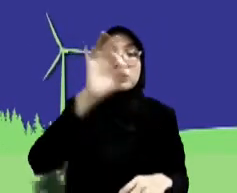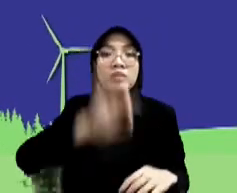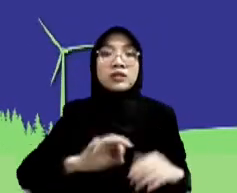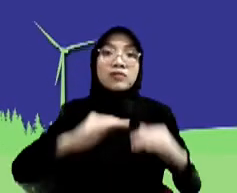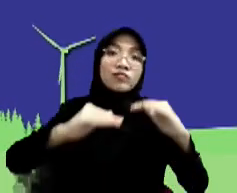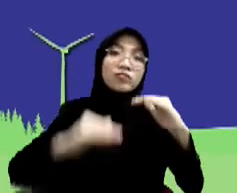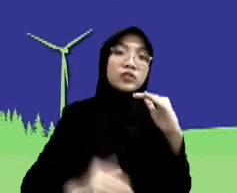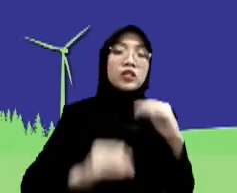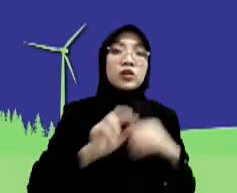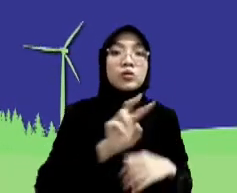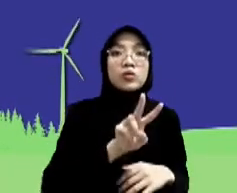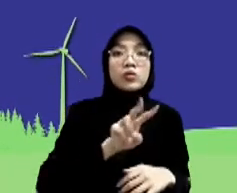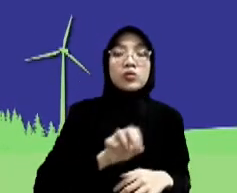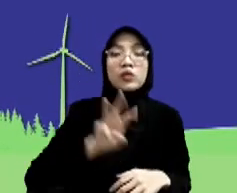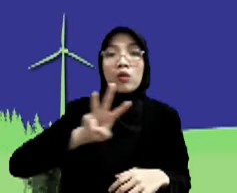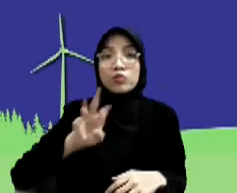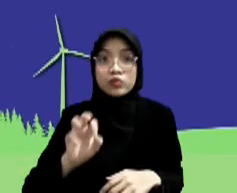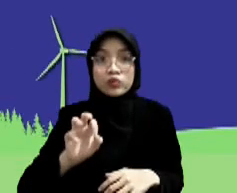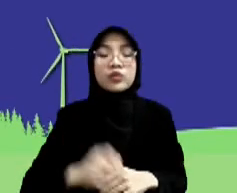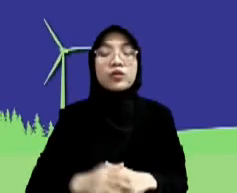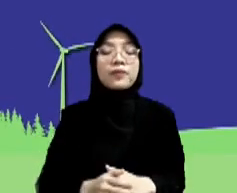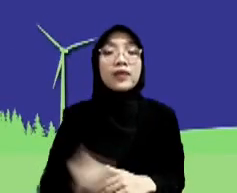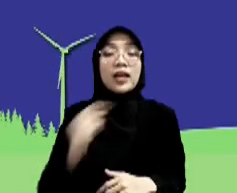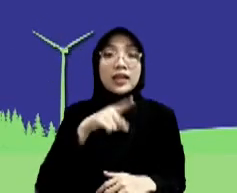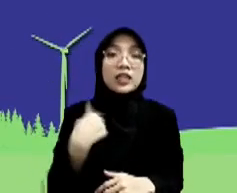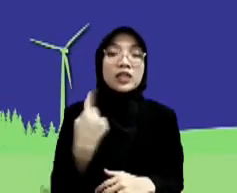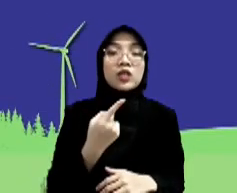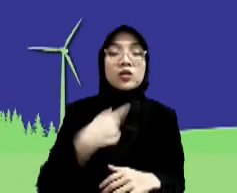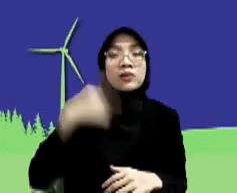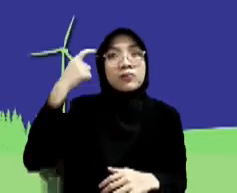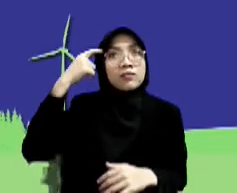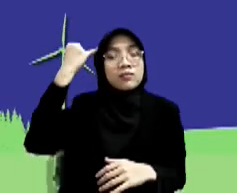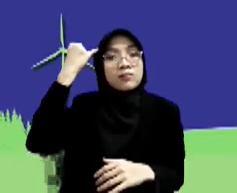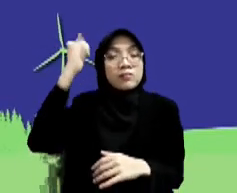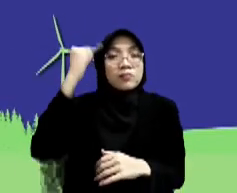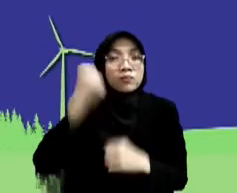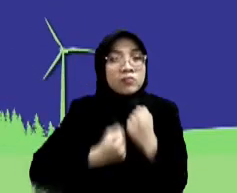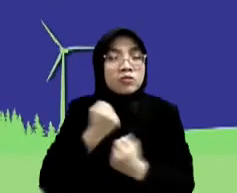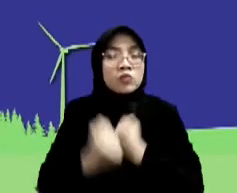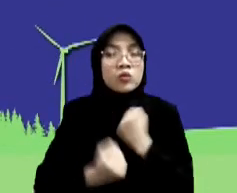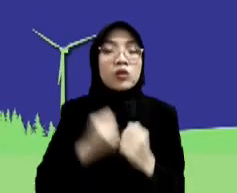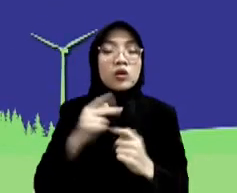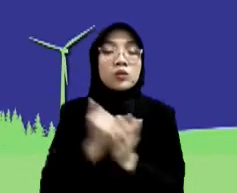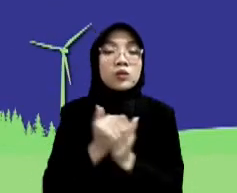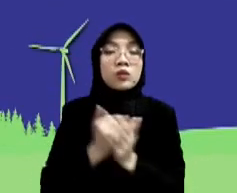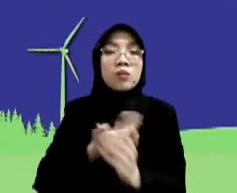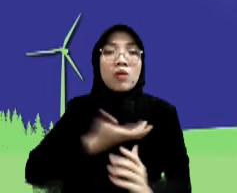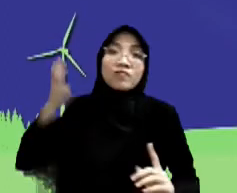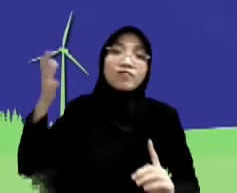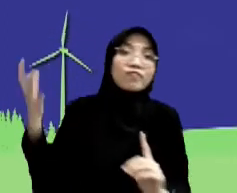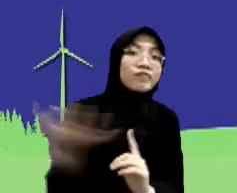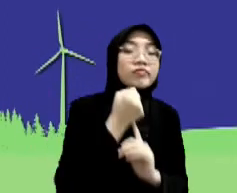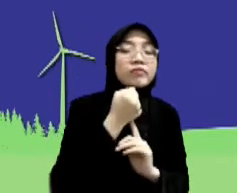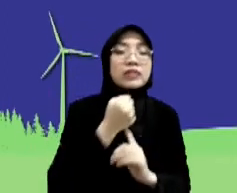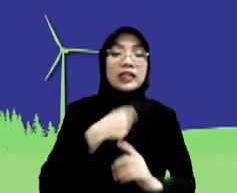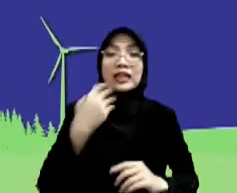2030 gitu kan dan eh dan kita juga berambisi untuk eh apa namanya mencapai eh apa yang